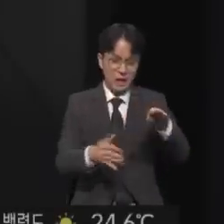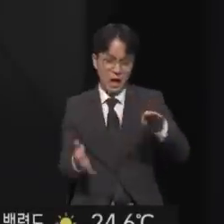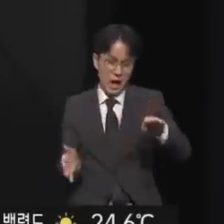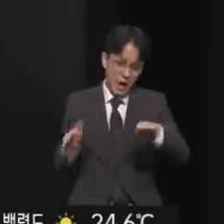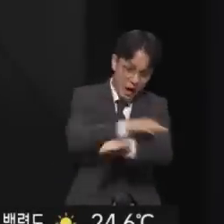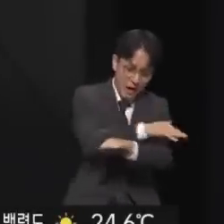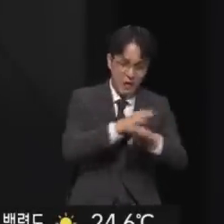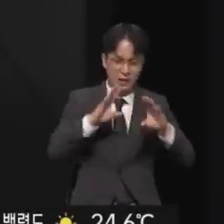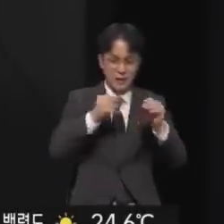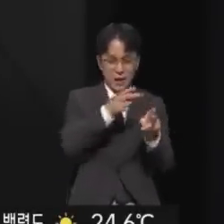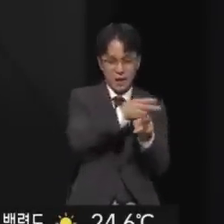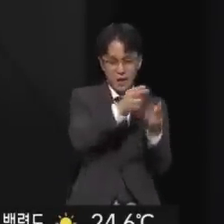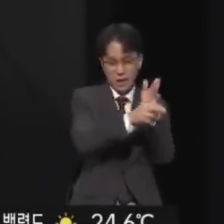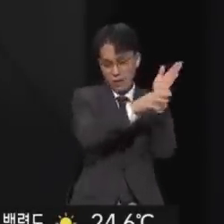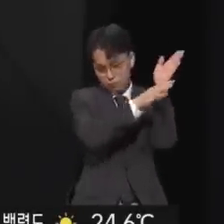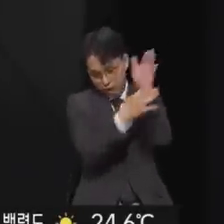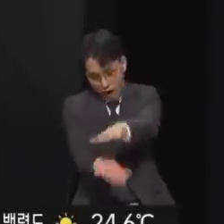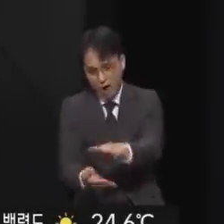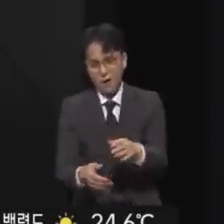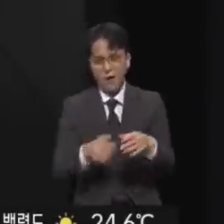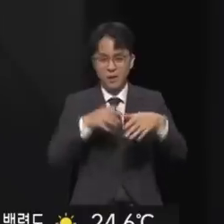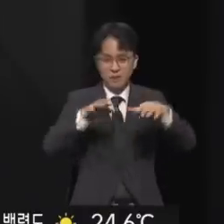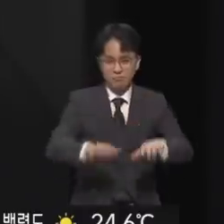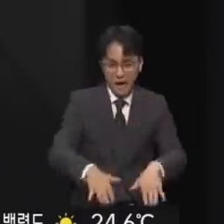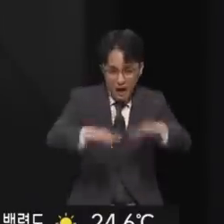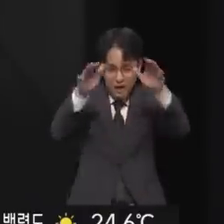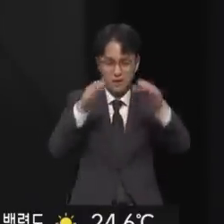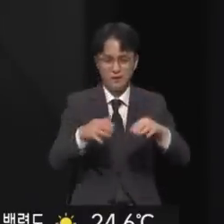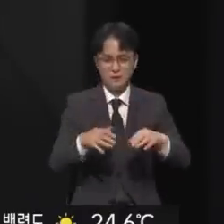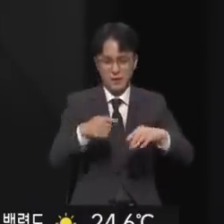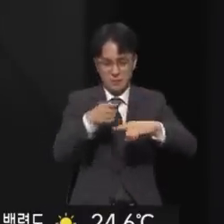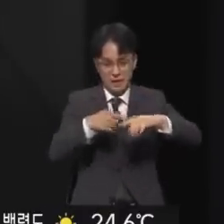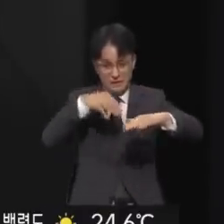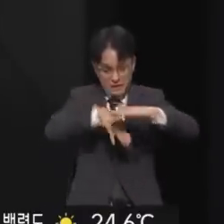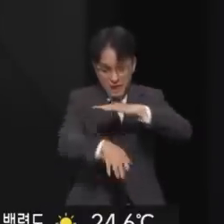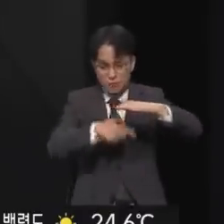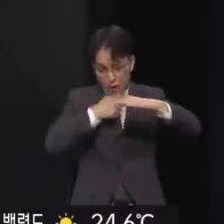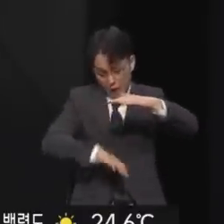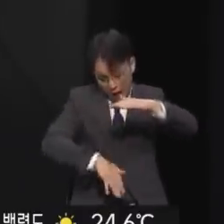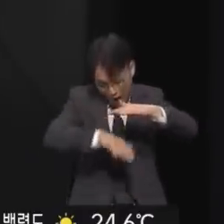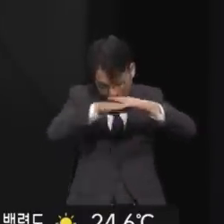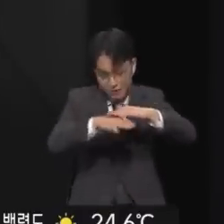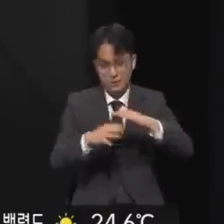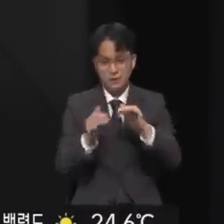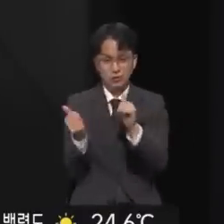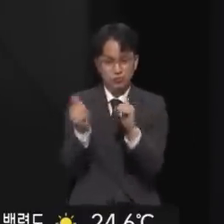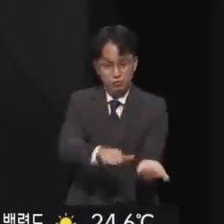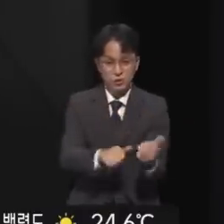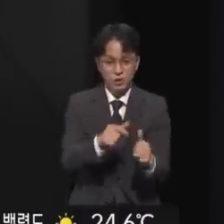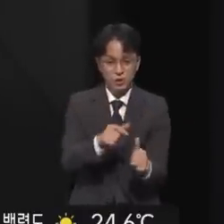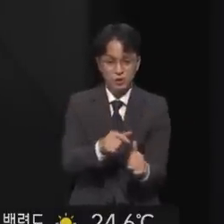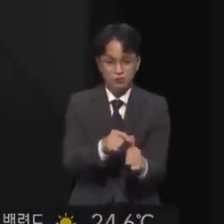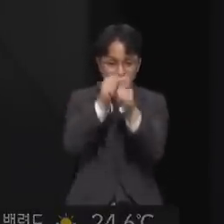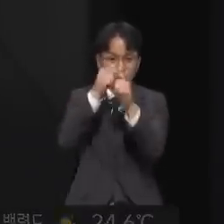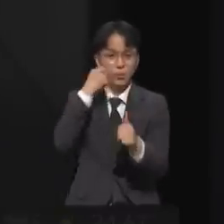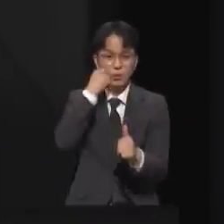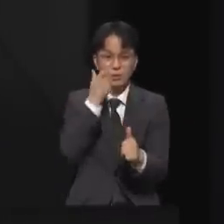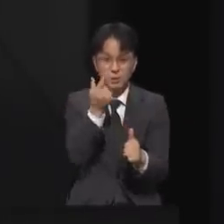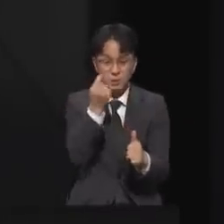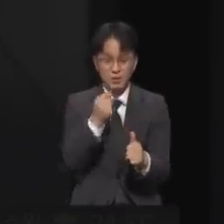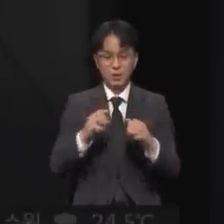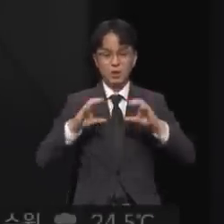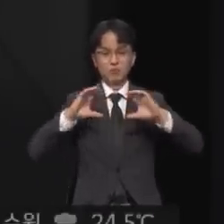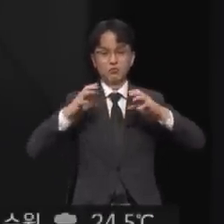지원을 받으려고 오다 보니까 시간이 걸려서 주 접고 그래서 이제 사망을 하게 된건데 결국 국가가 지켜주지 못한